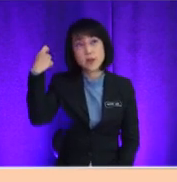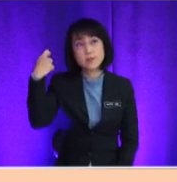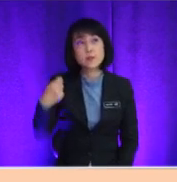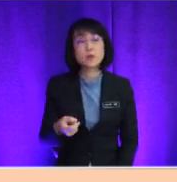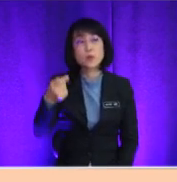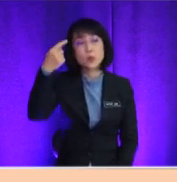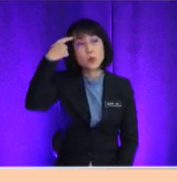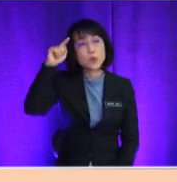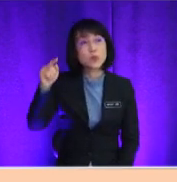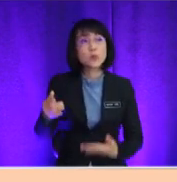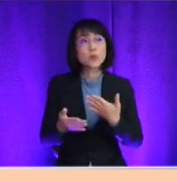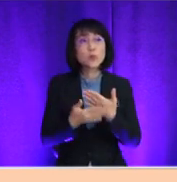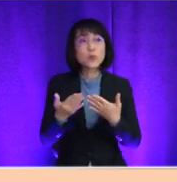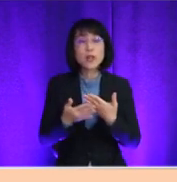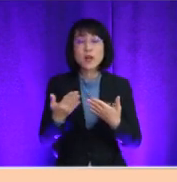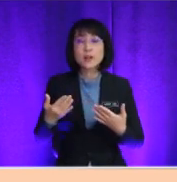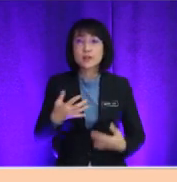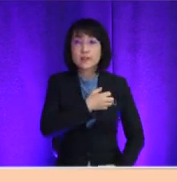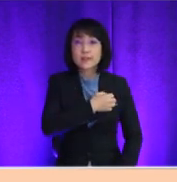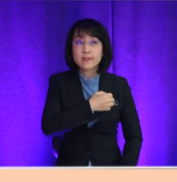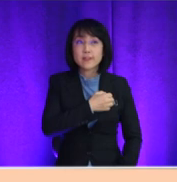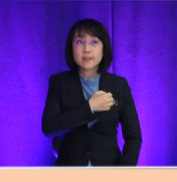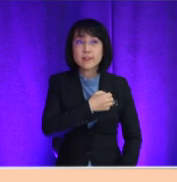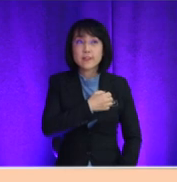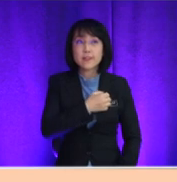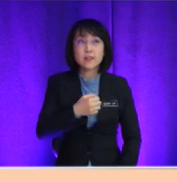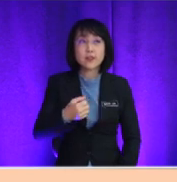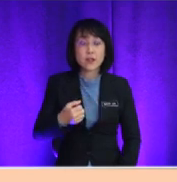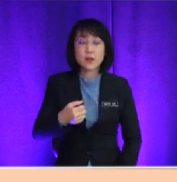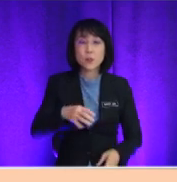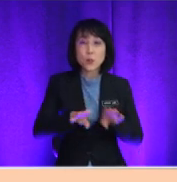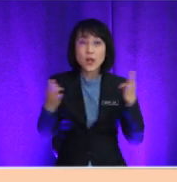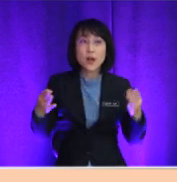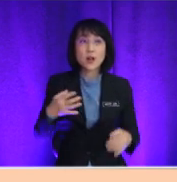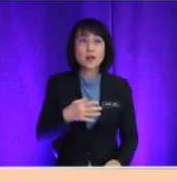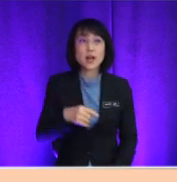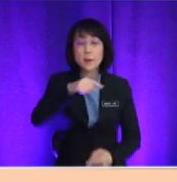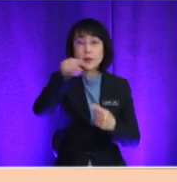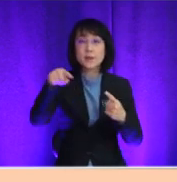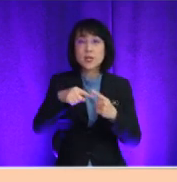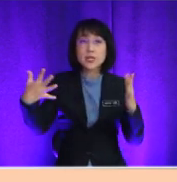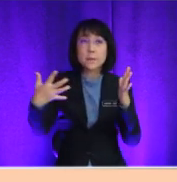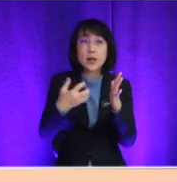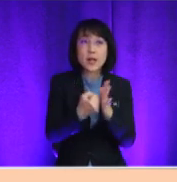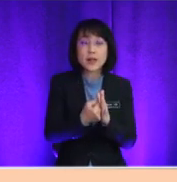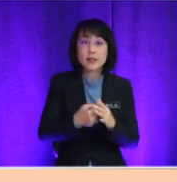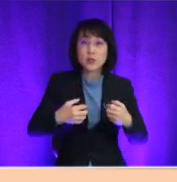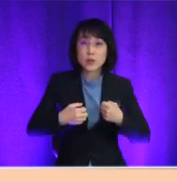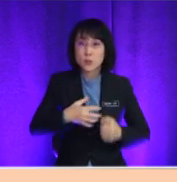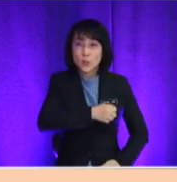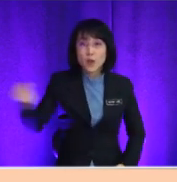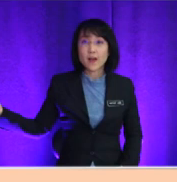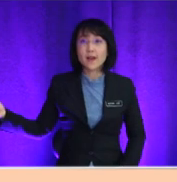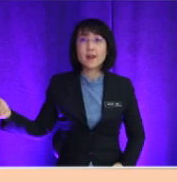bukaan pakai dia Coba tarik dia untuk mudahkah bukaan pakaian ketika kekebangan ataupun tak tutup